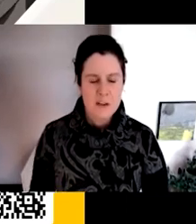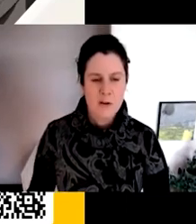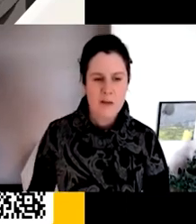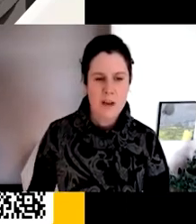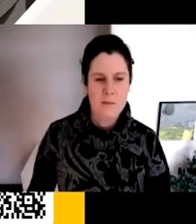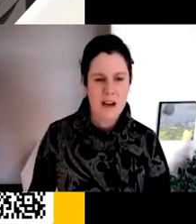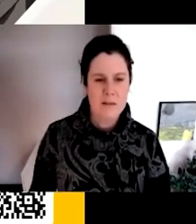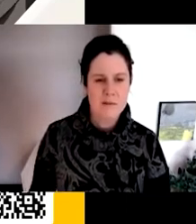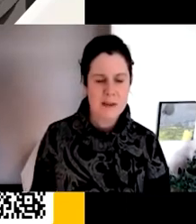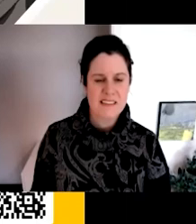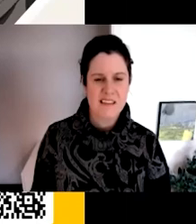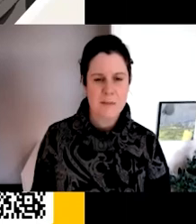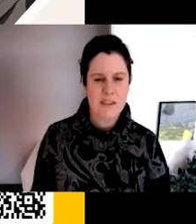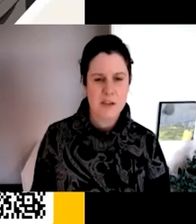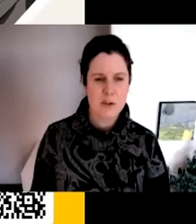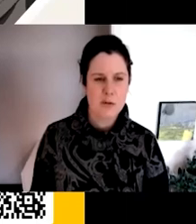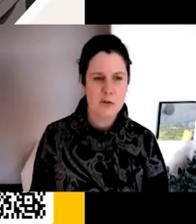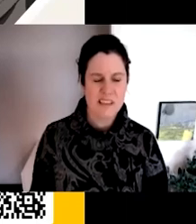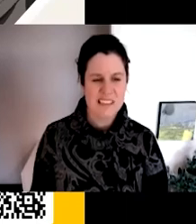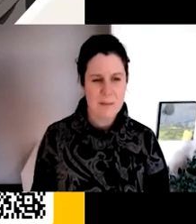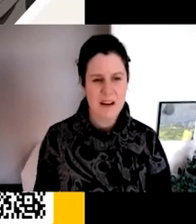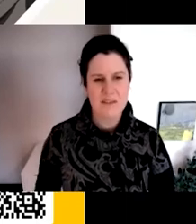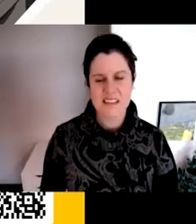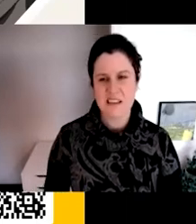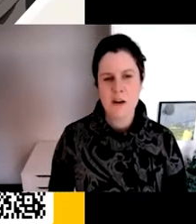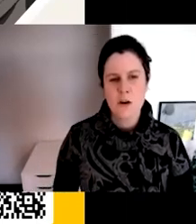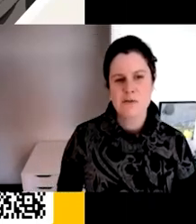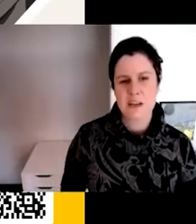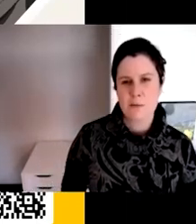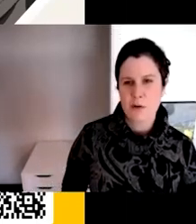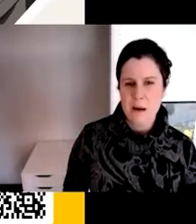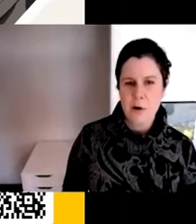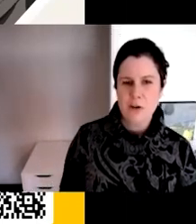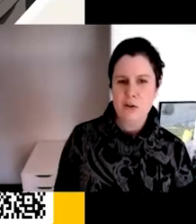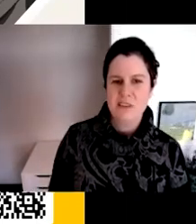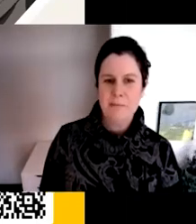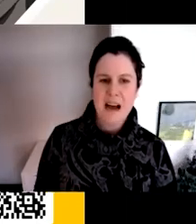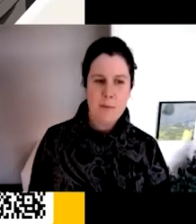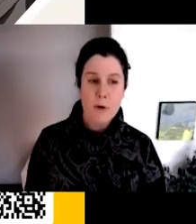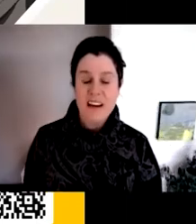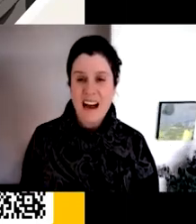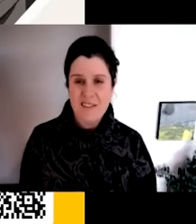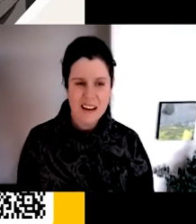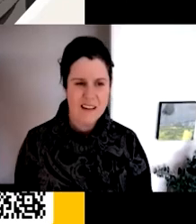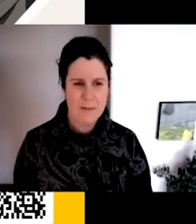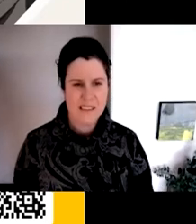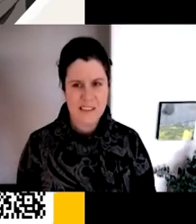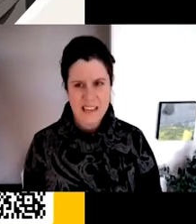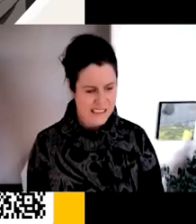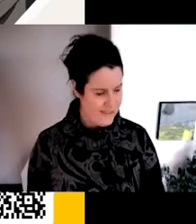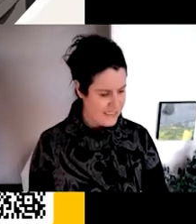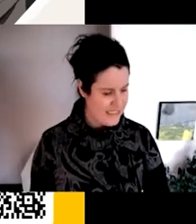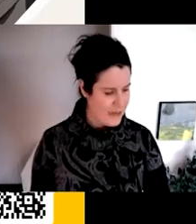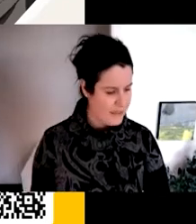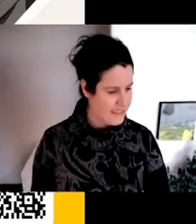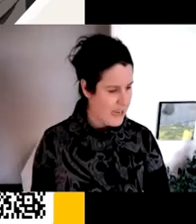afin de contribuer à une plus grande présence des personnes sourdes ou handicapées à l'université nous adoptons une approche qu'on dit par, pour et avec les personnes